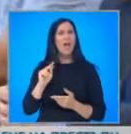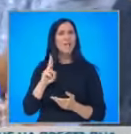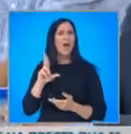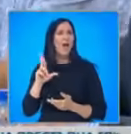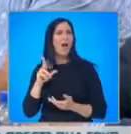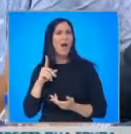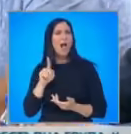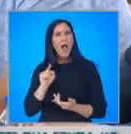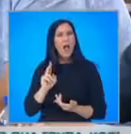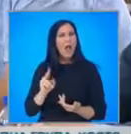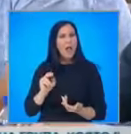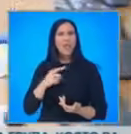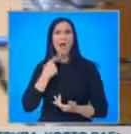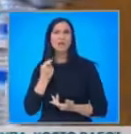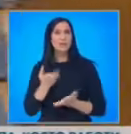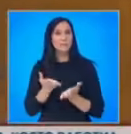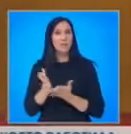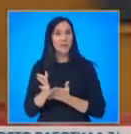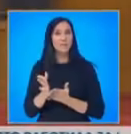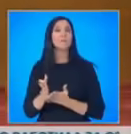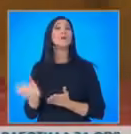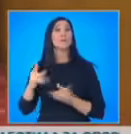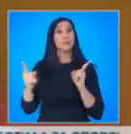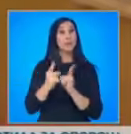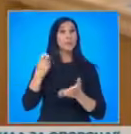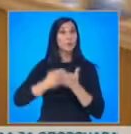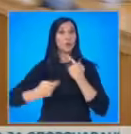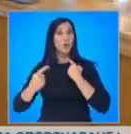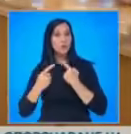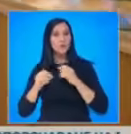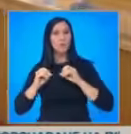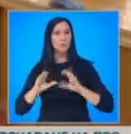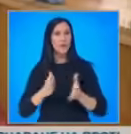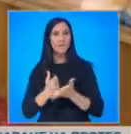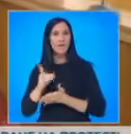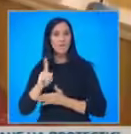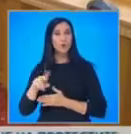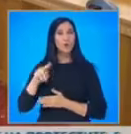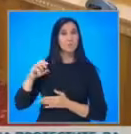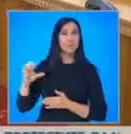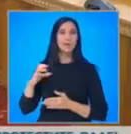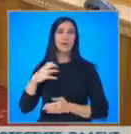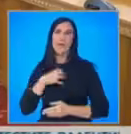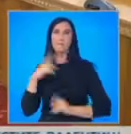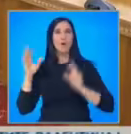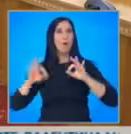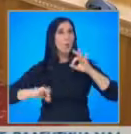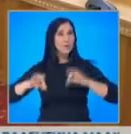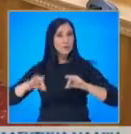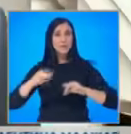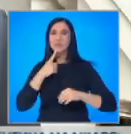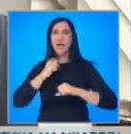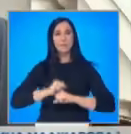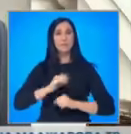тръгва, след това се води диалог за всичко останало. След срещата потвърдиха условието си и допуснаха вариант, в който ДПС и ГЕРБ гласуват за кабинета в